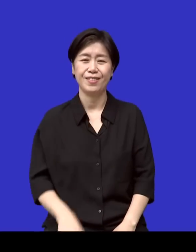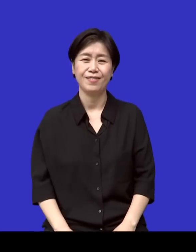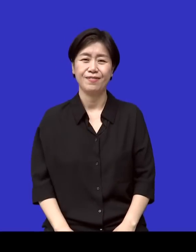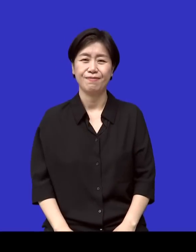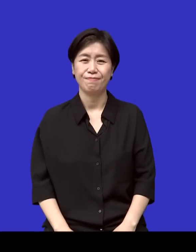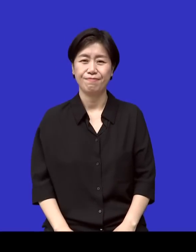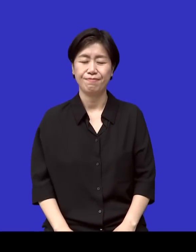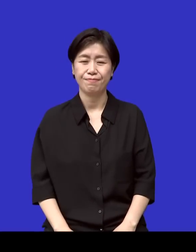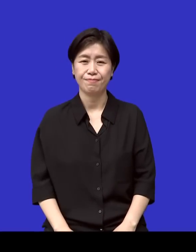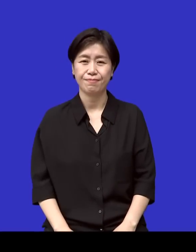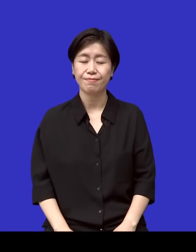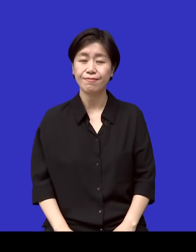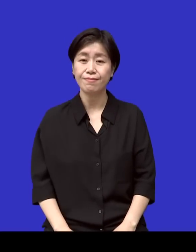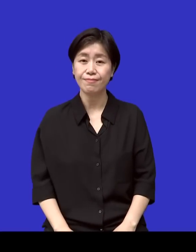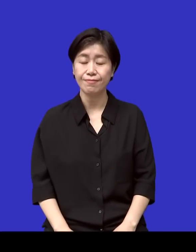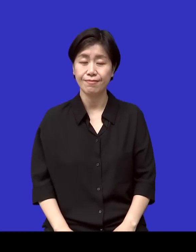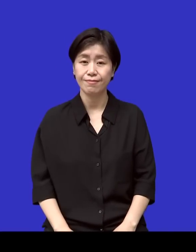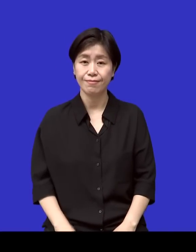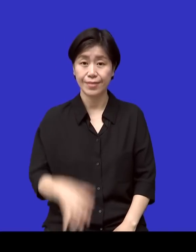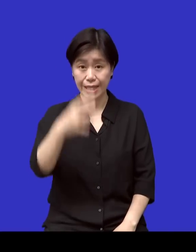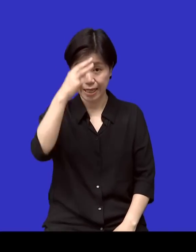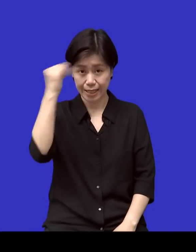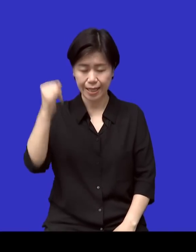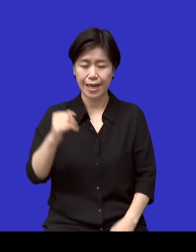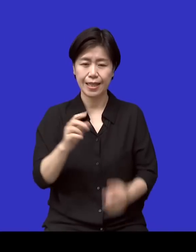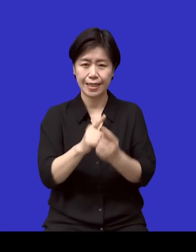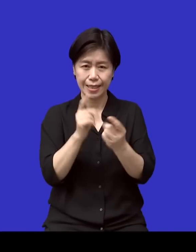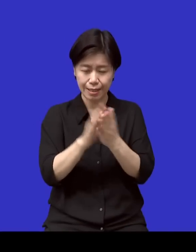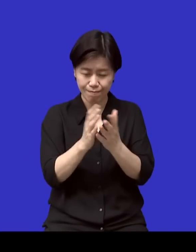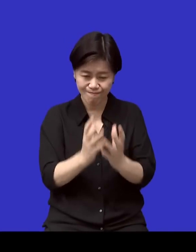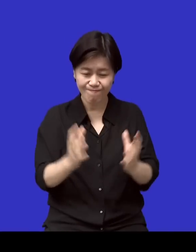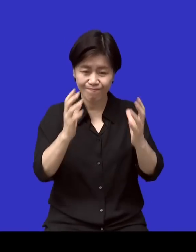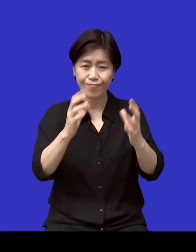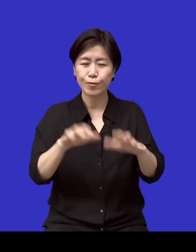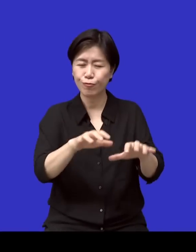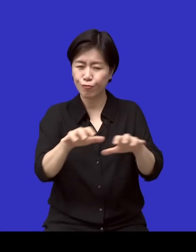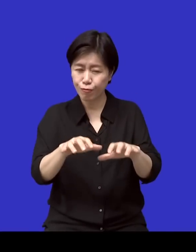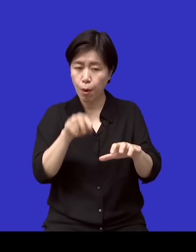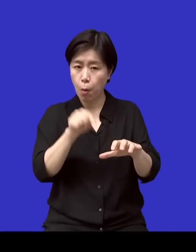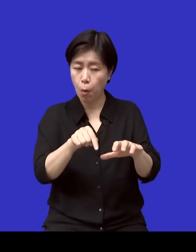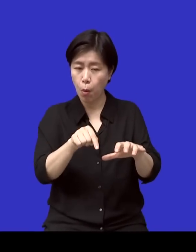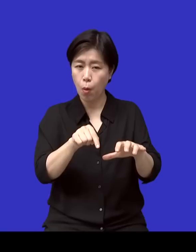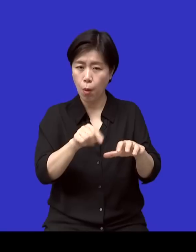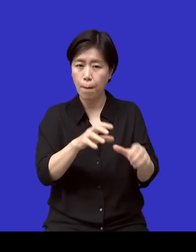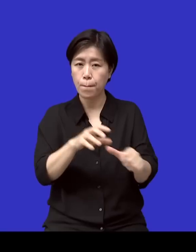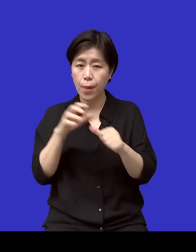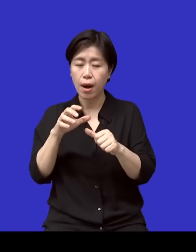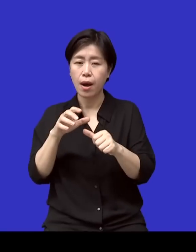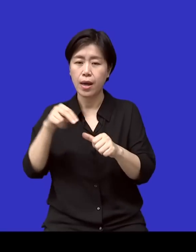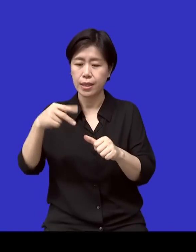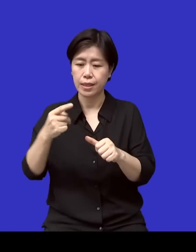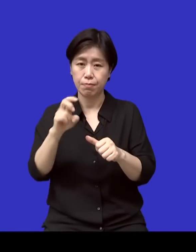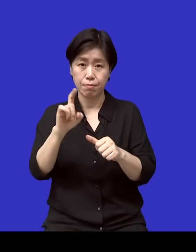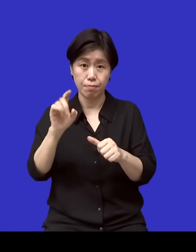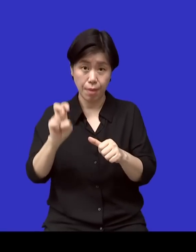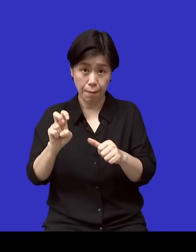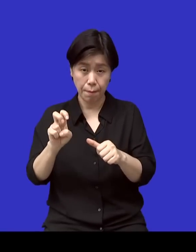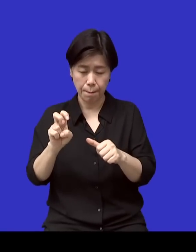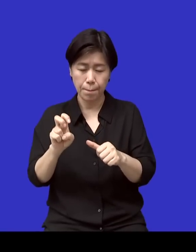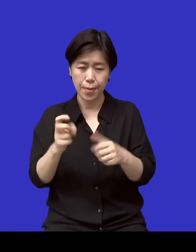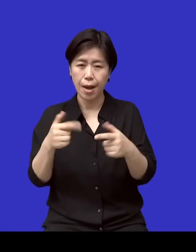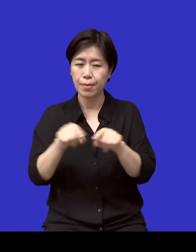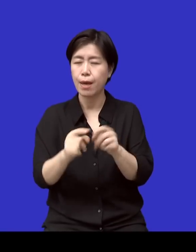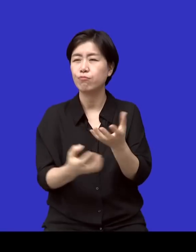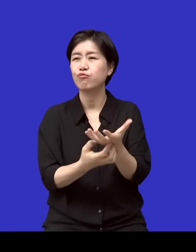그 햄과 네. 할머니가 해주신 직접 담근 김치랑 그 찌개의 조합이 네. 제가 그래서 항상 어떤